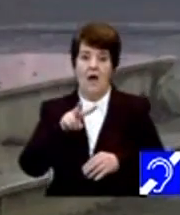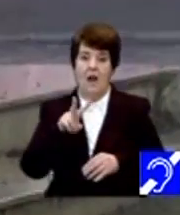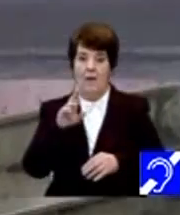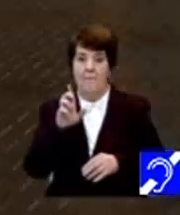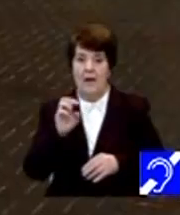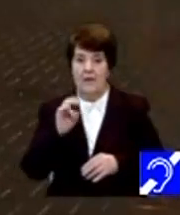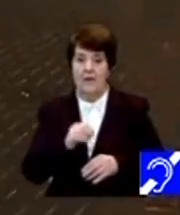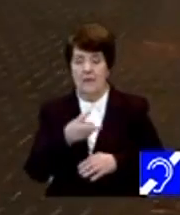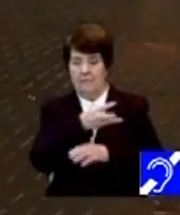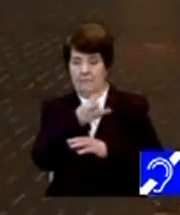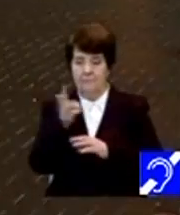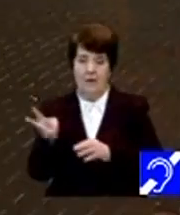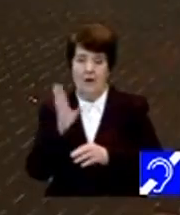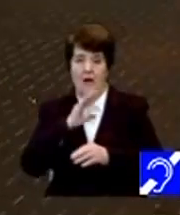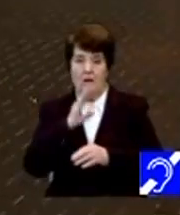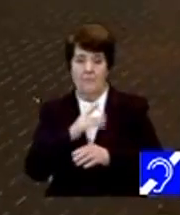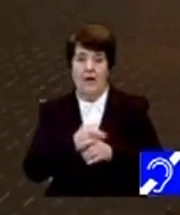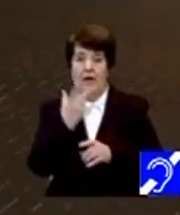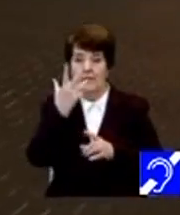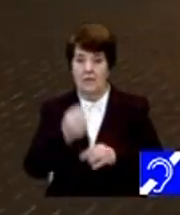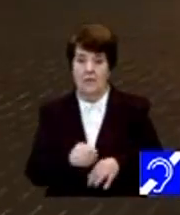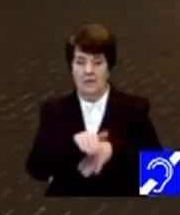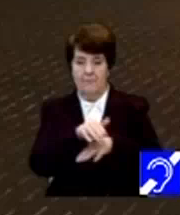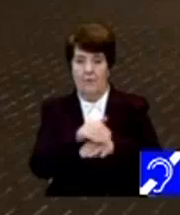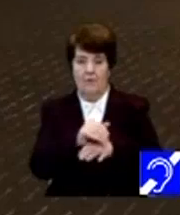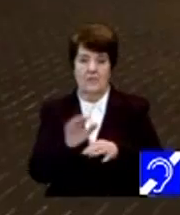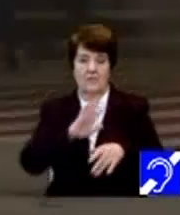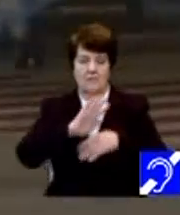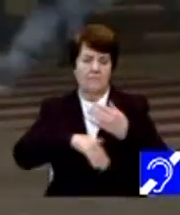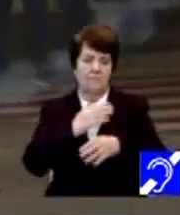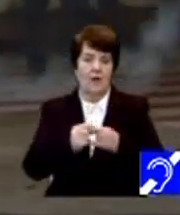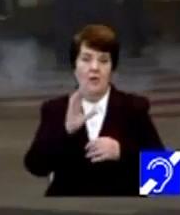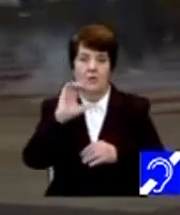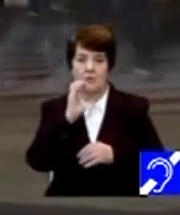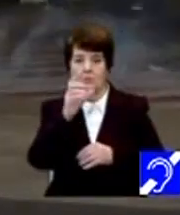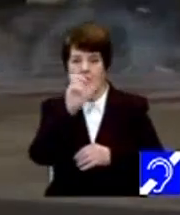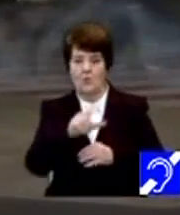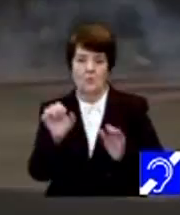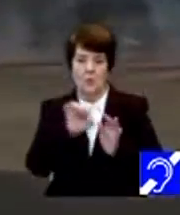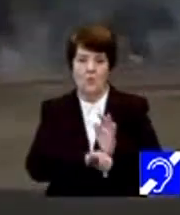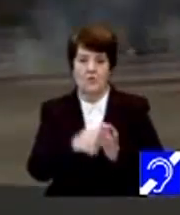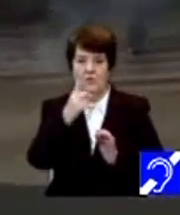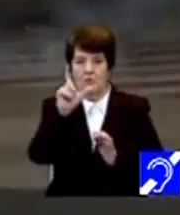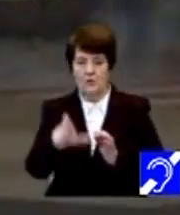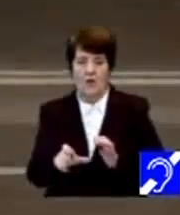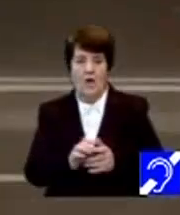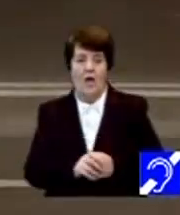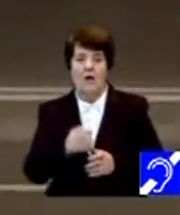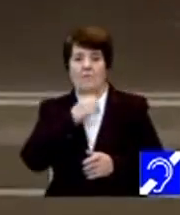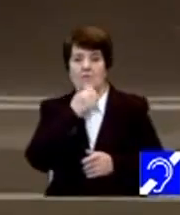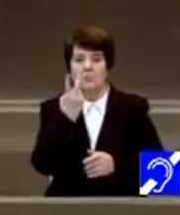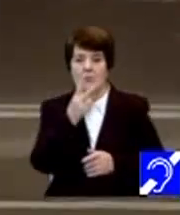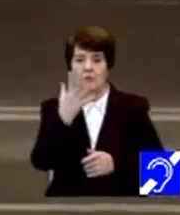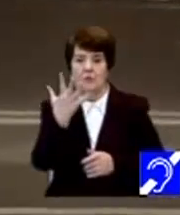Poliția albaneză a folosit gaze lacrimogene și tunuri cu apă pentru a treia noapte de proteste violente. Sute de oameni continuă să iasă în stradă după uciderea lui Claudian